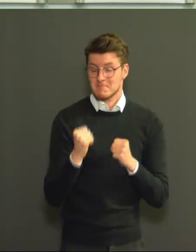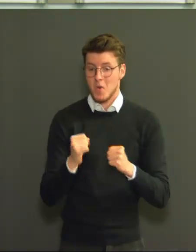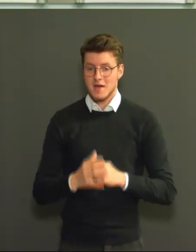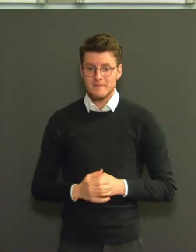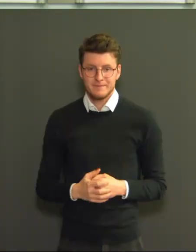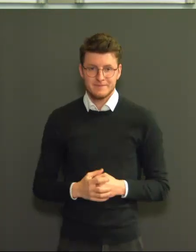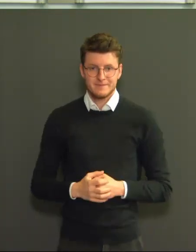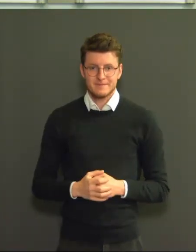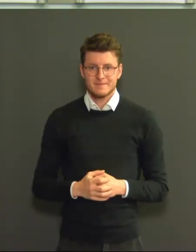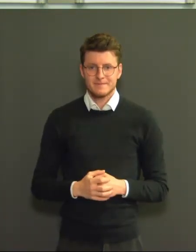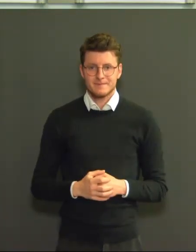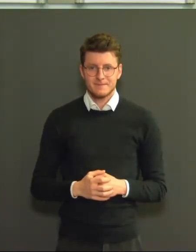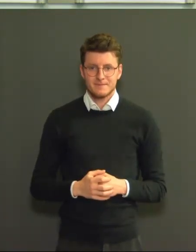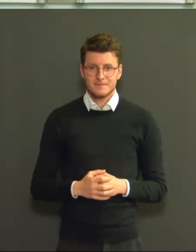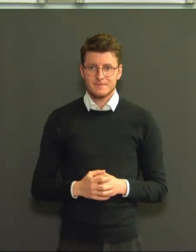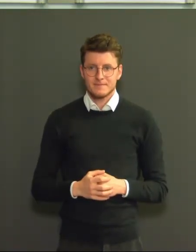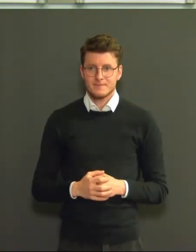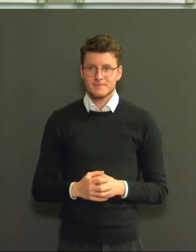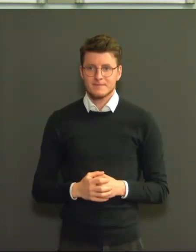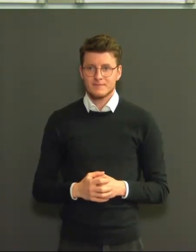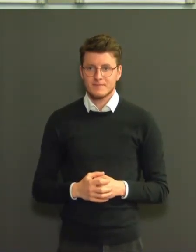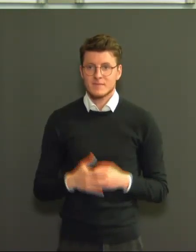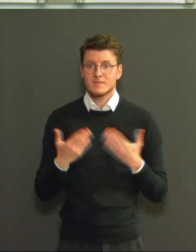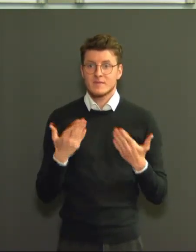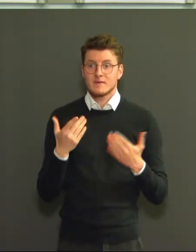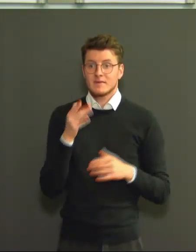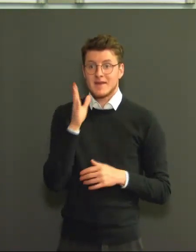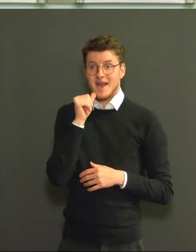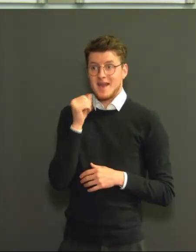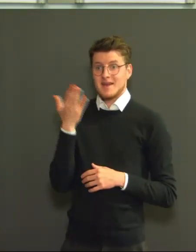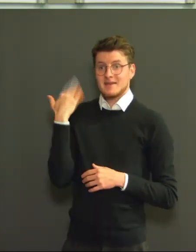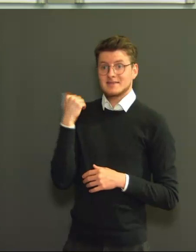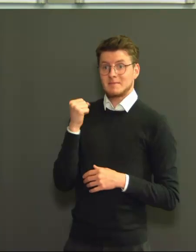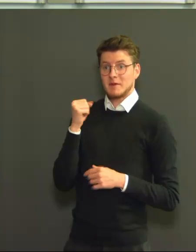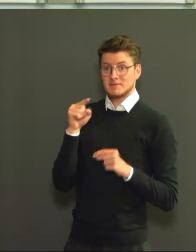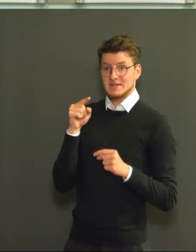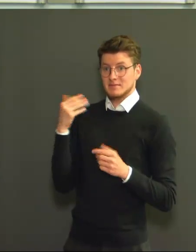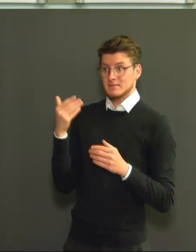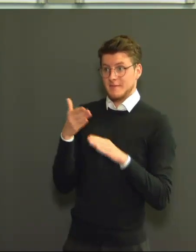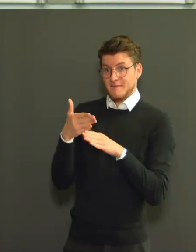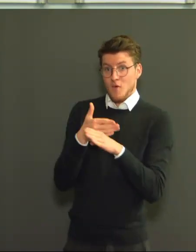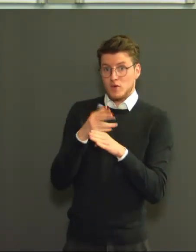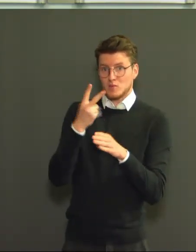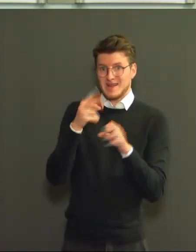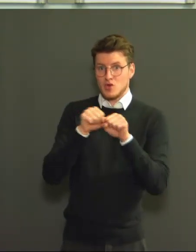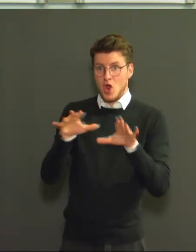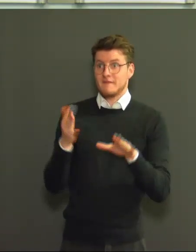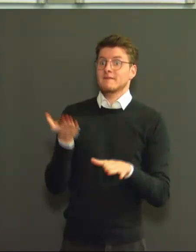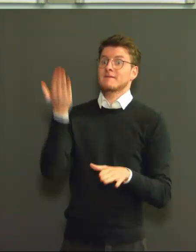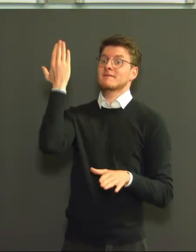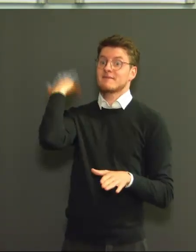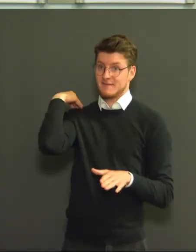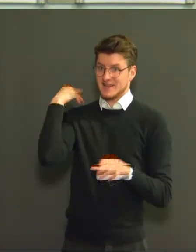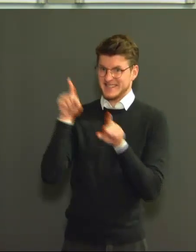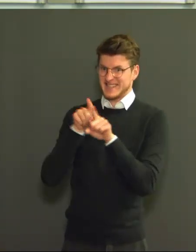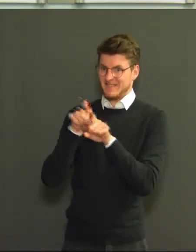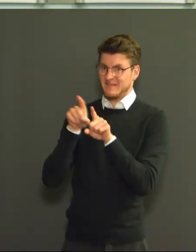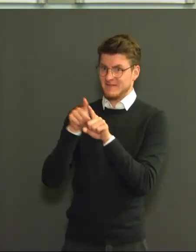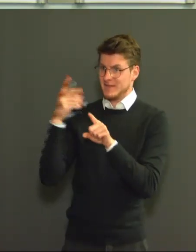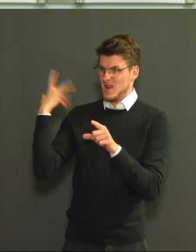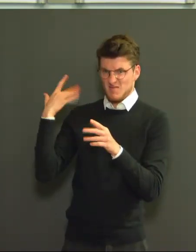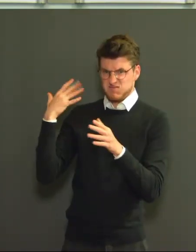Het is trouwens ook al van eind september, dus van voor de tweede golf geleden, dat we nog zo'n lage